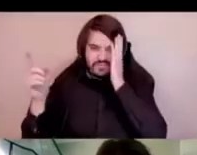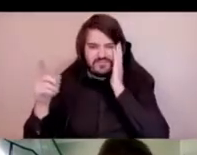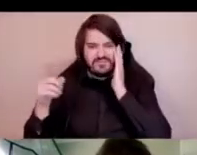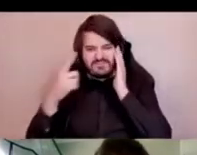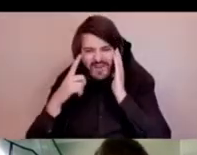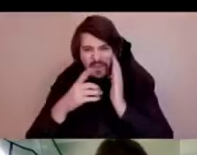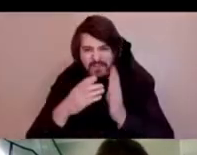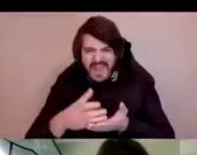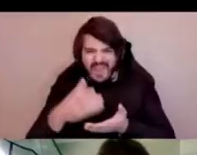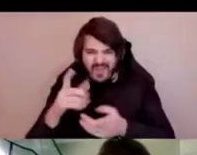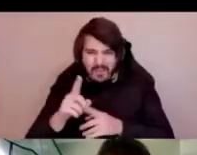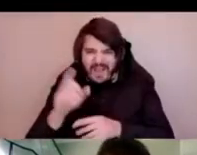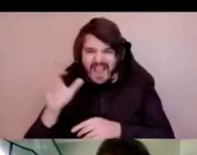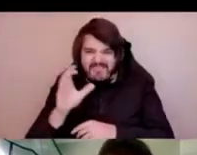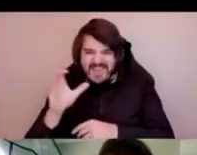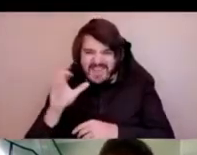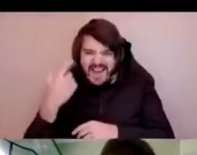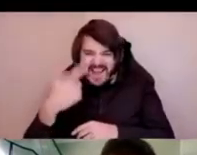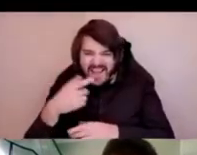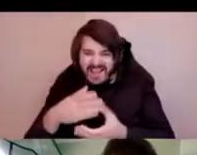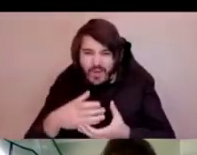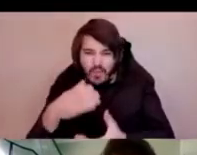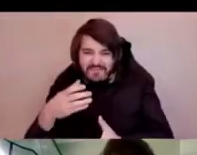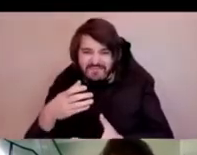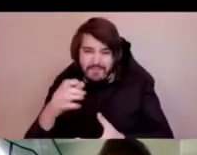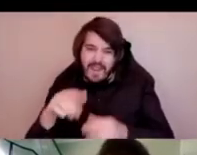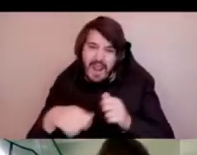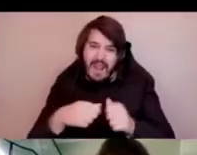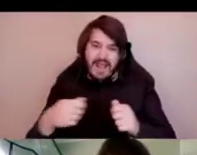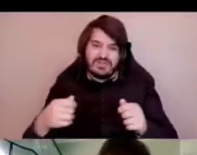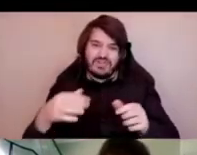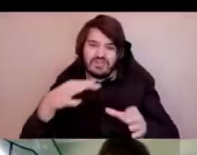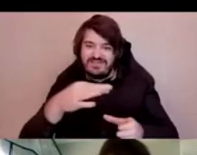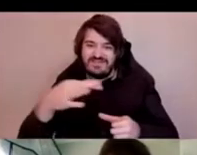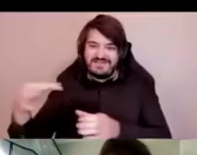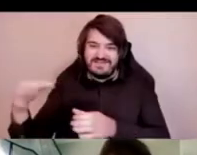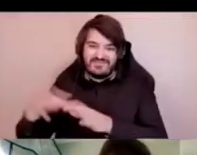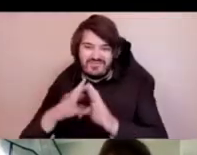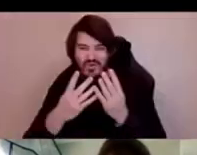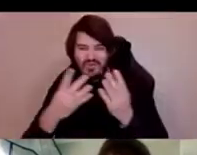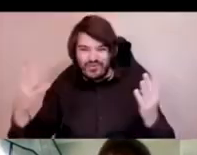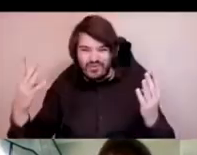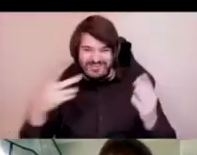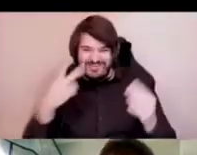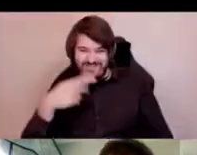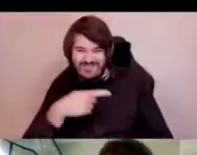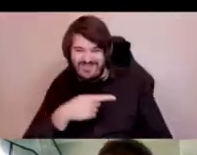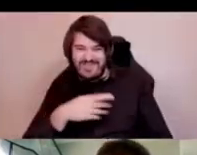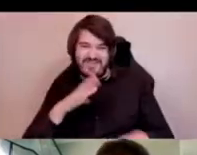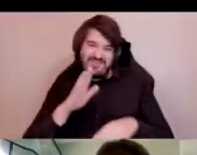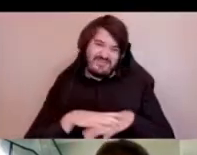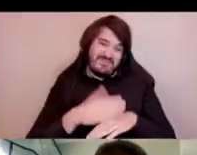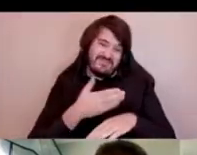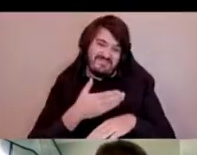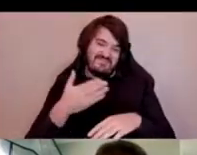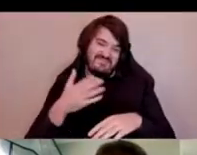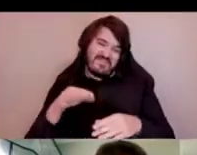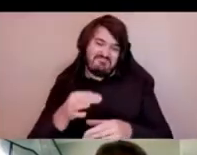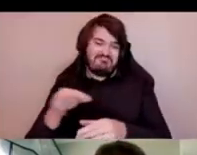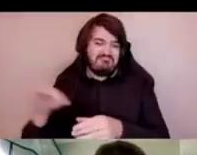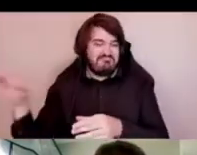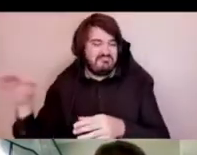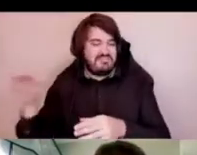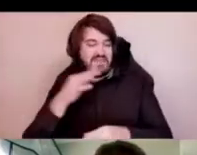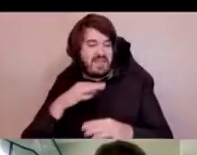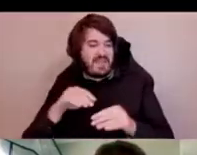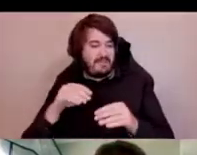des cannes de café, donc qui ont été attachées avec un plastique sur les rails de son